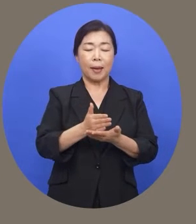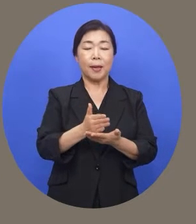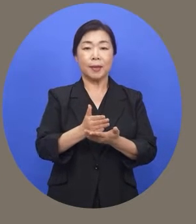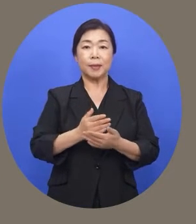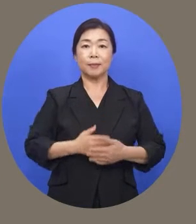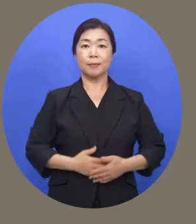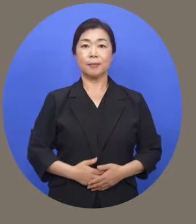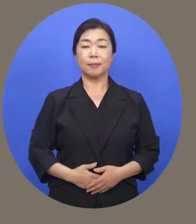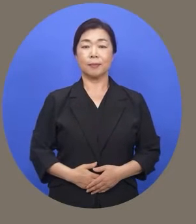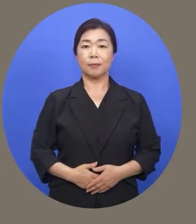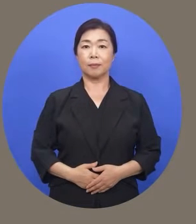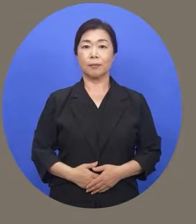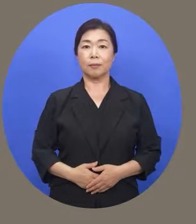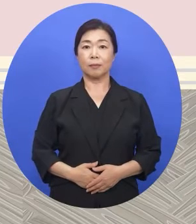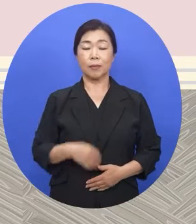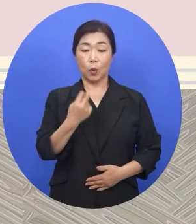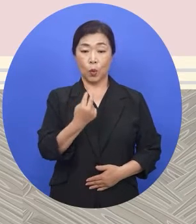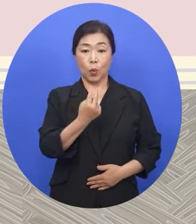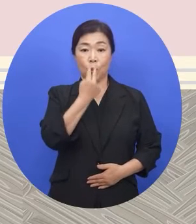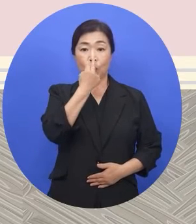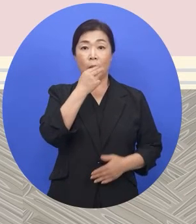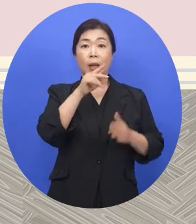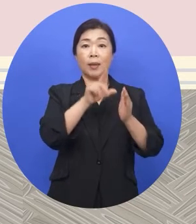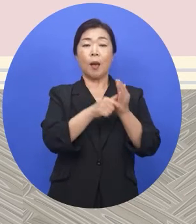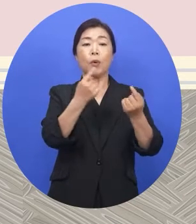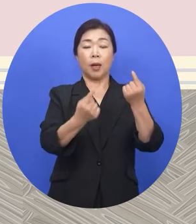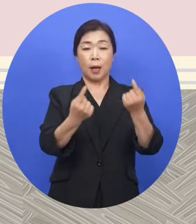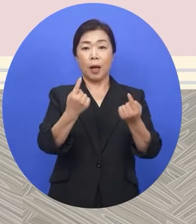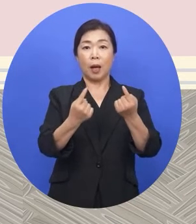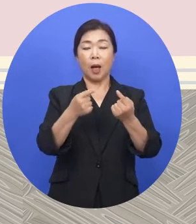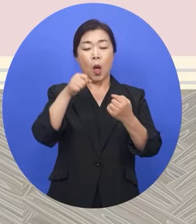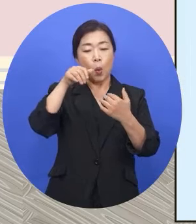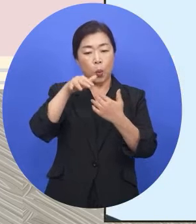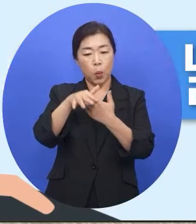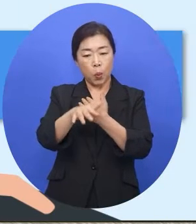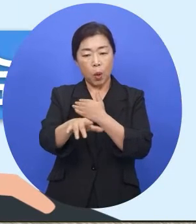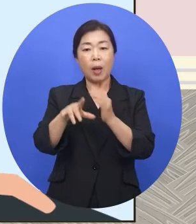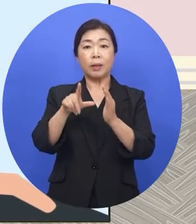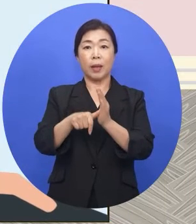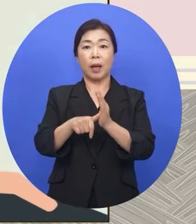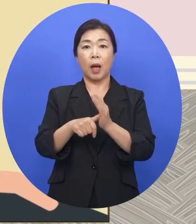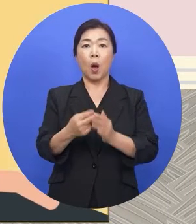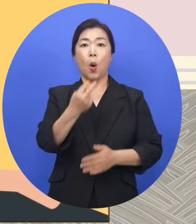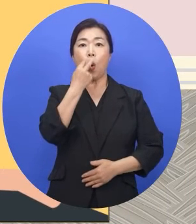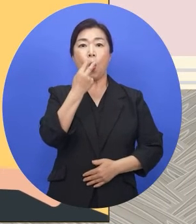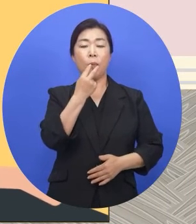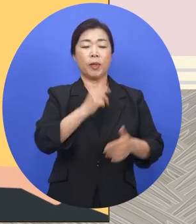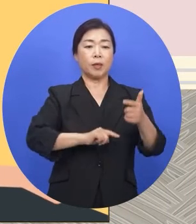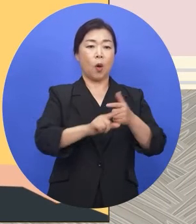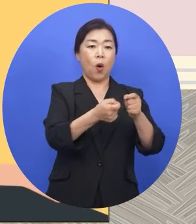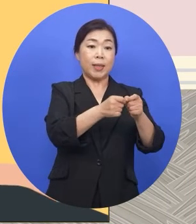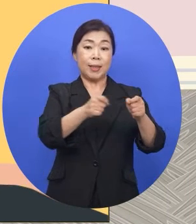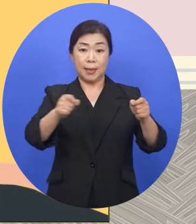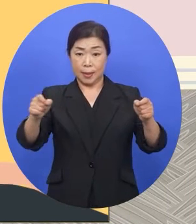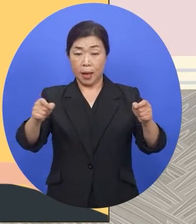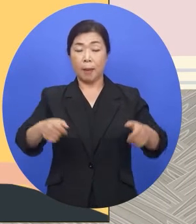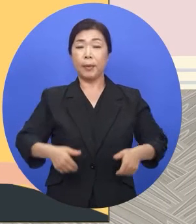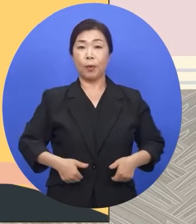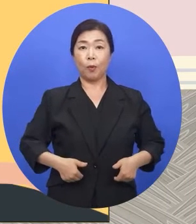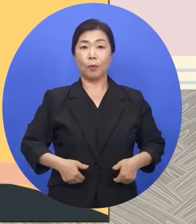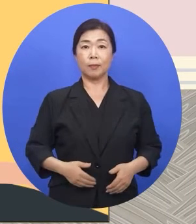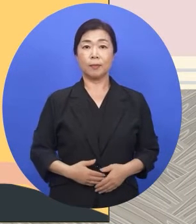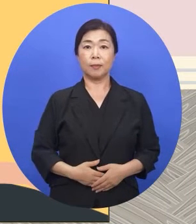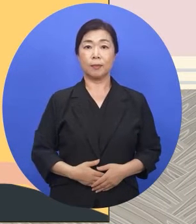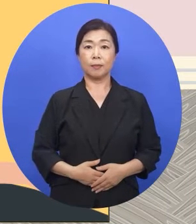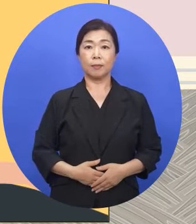하지 않습니다. 숨을 들이마실 때보다 내쉴 때 호흡의 길이를 더 길게